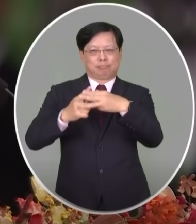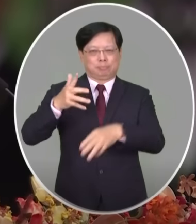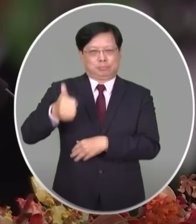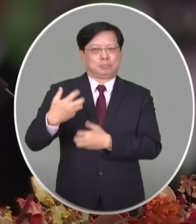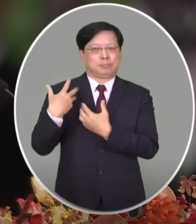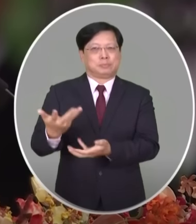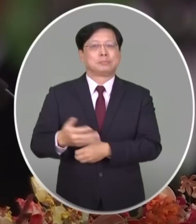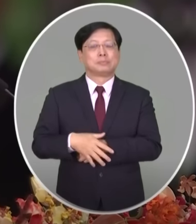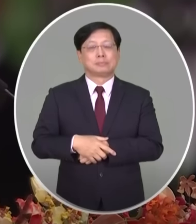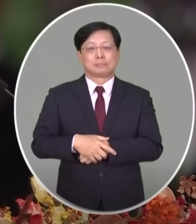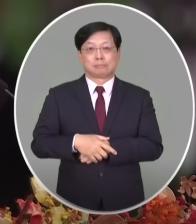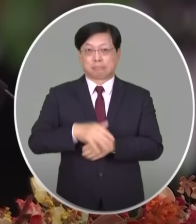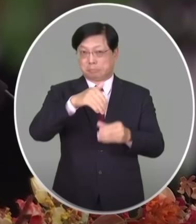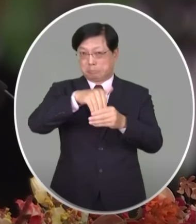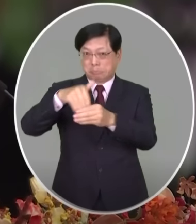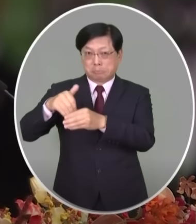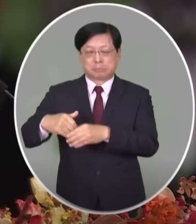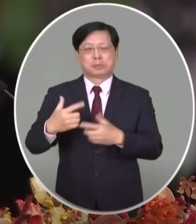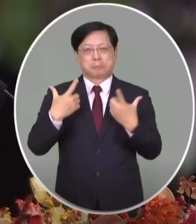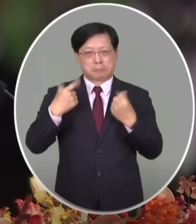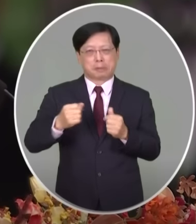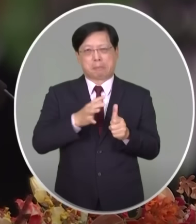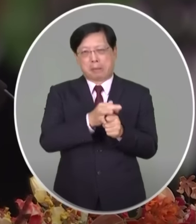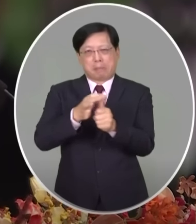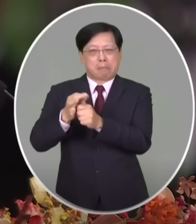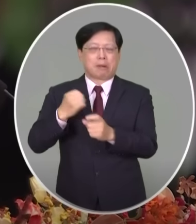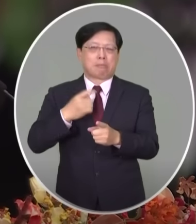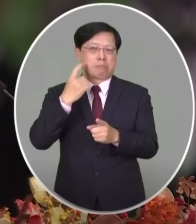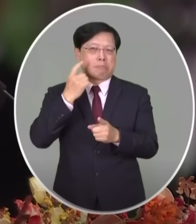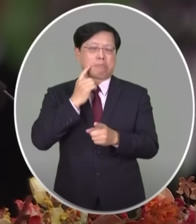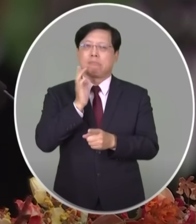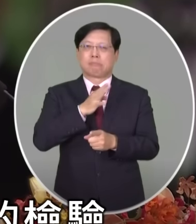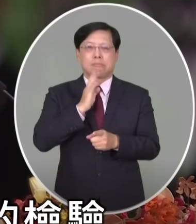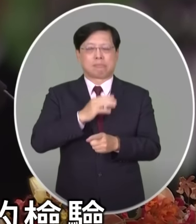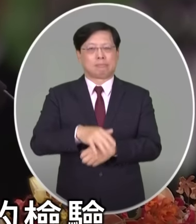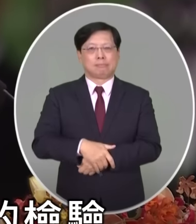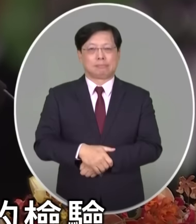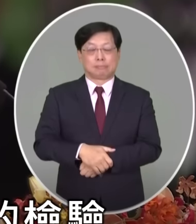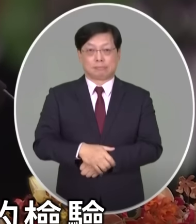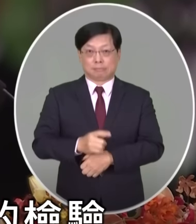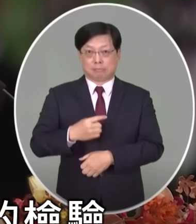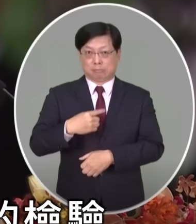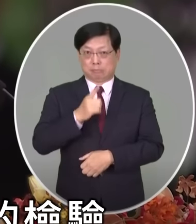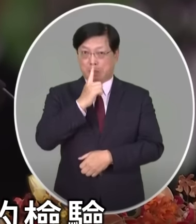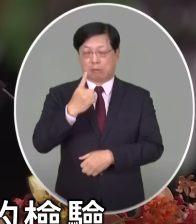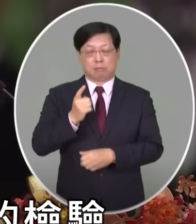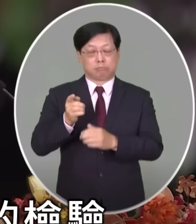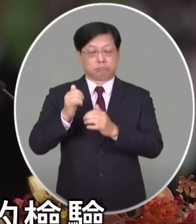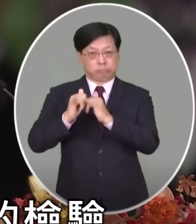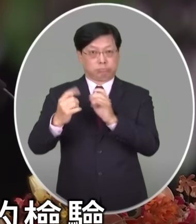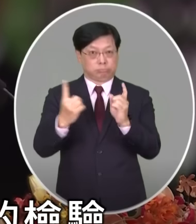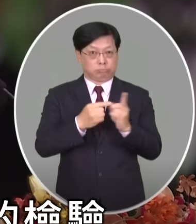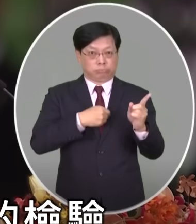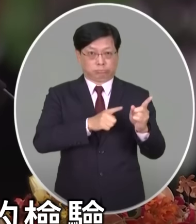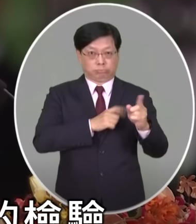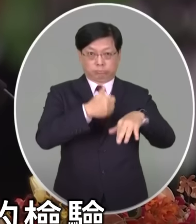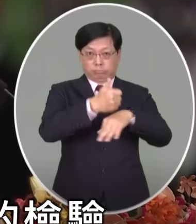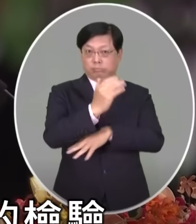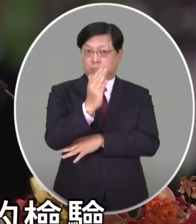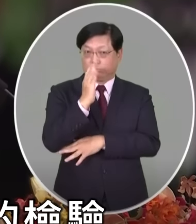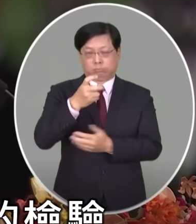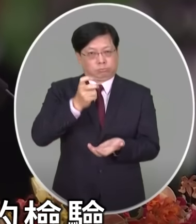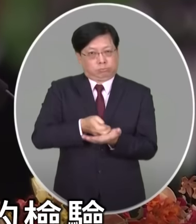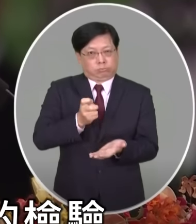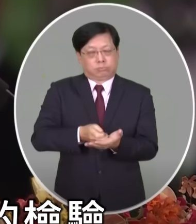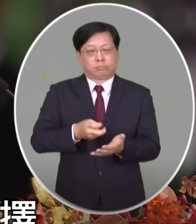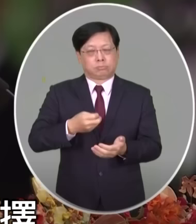的选举，虚幻的魔咒并不存在，只有人民对执政党最严格的